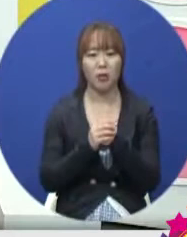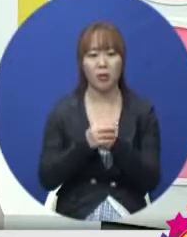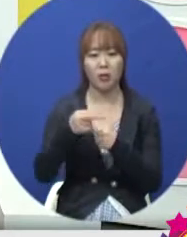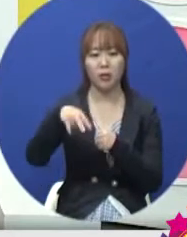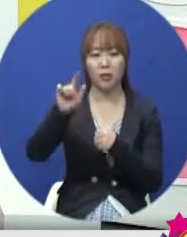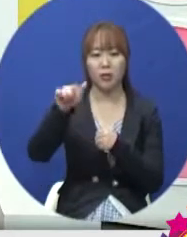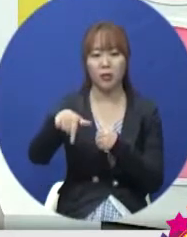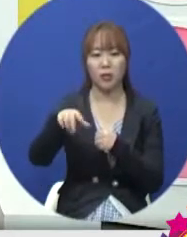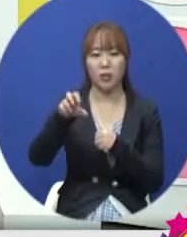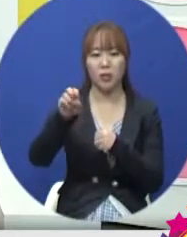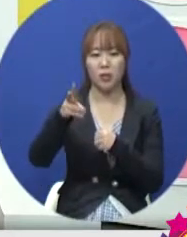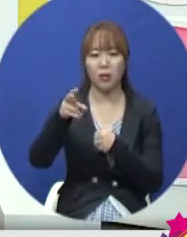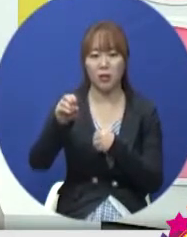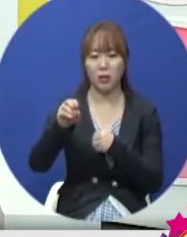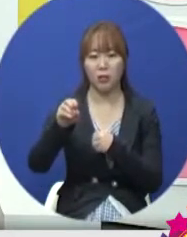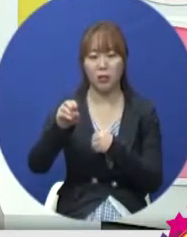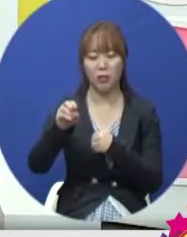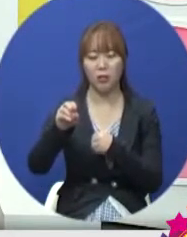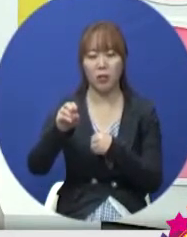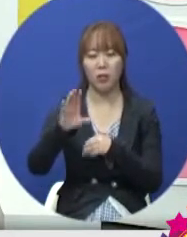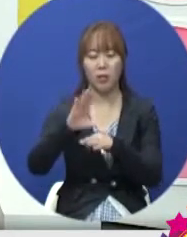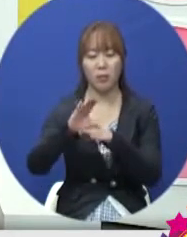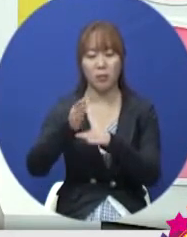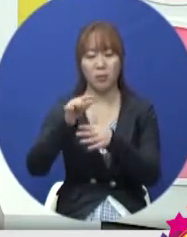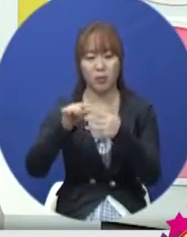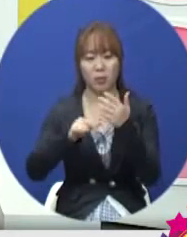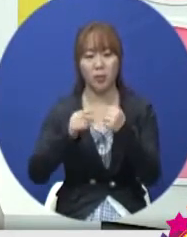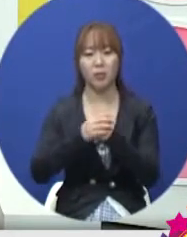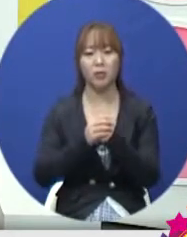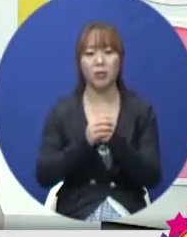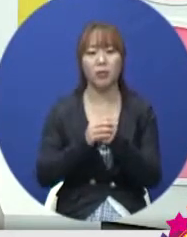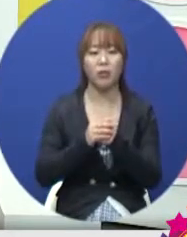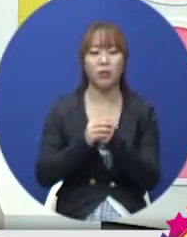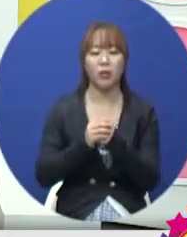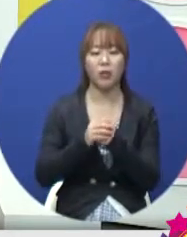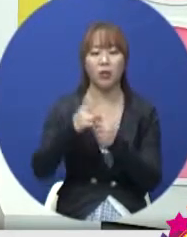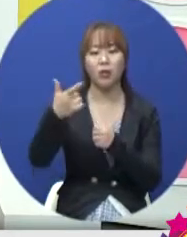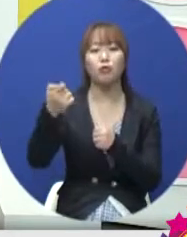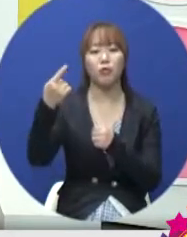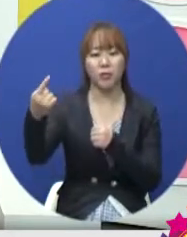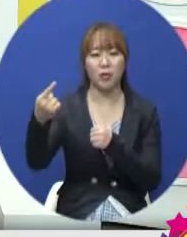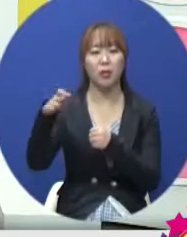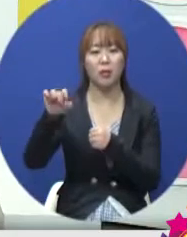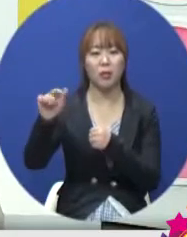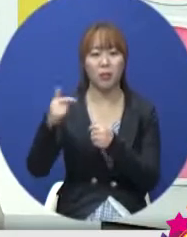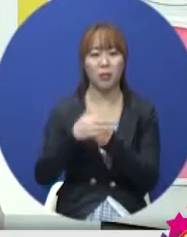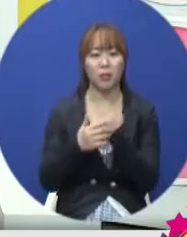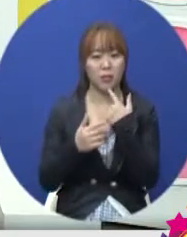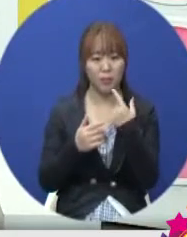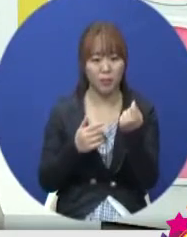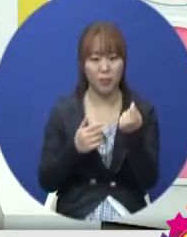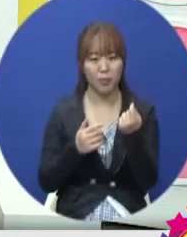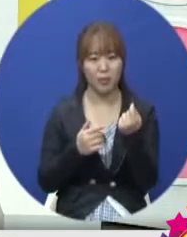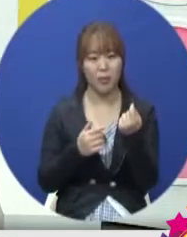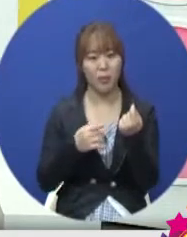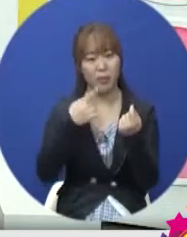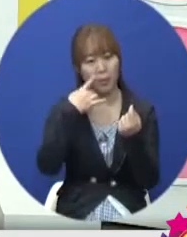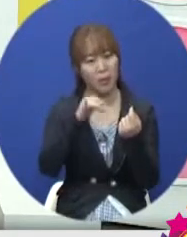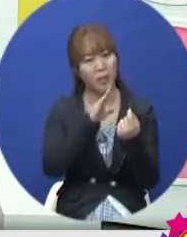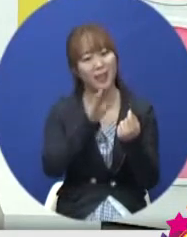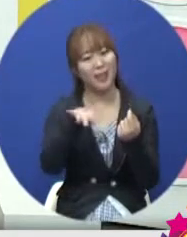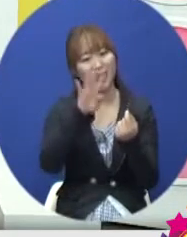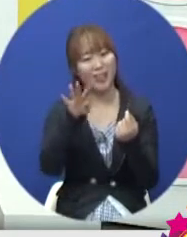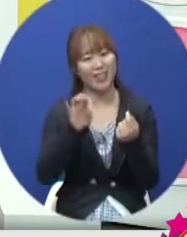서경 방송이에요, 그쪽은. 아, 예, 예. 경남 쪽. 네. 거기 몇 번이에요? 서부 경남 쪽. 근데 61번이더라고요. 맞죠? 엄마